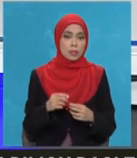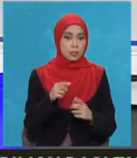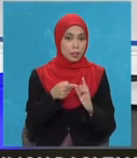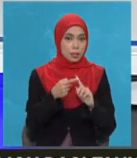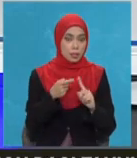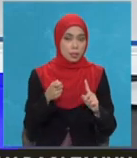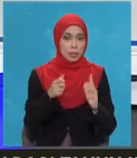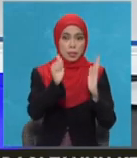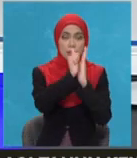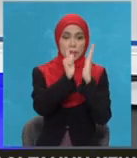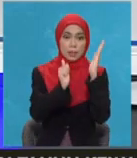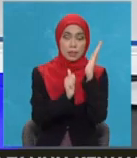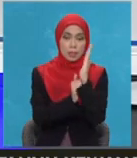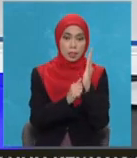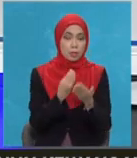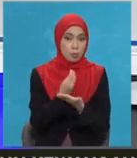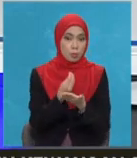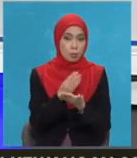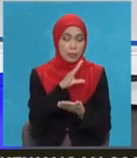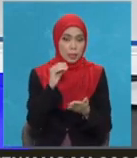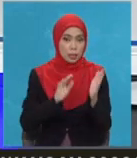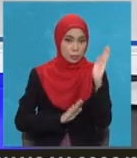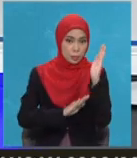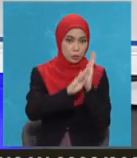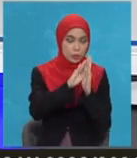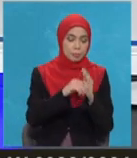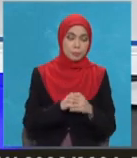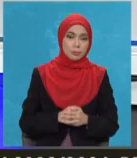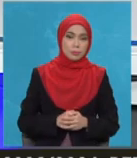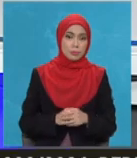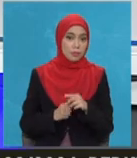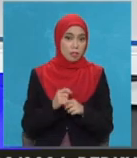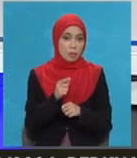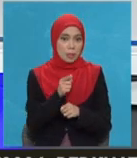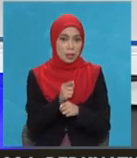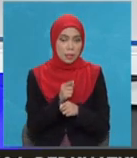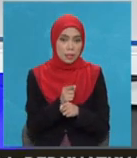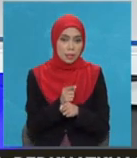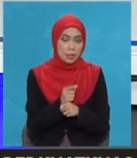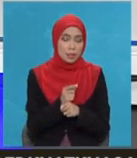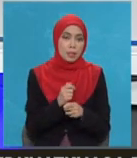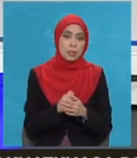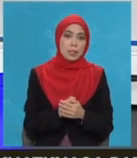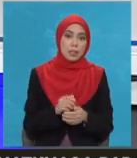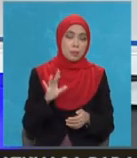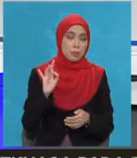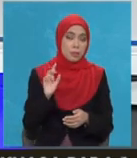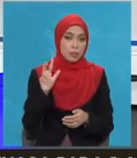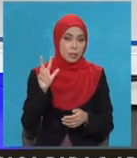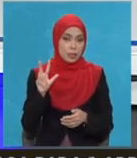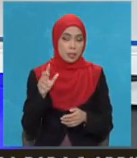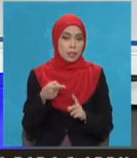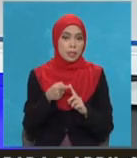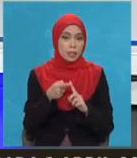kumpulan uang kemajuan penggal 136 ketetapan di bawah pasal 7 perkara 83 dari perlembagaan negara